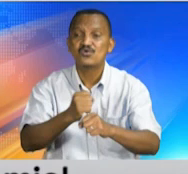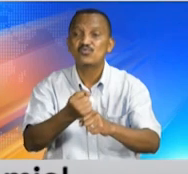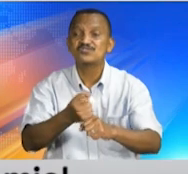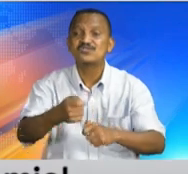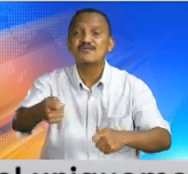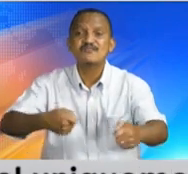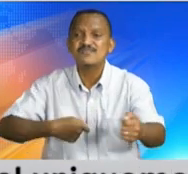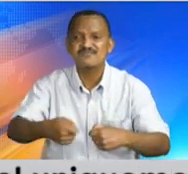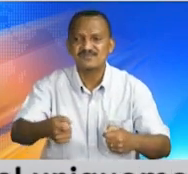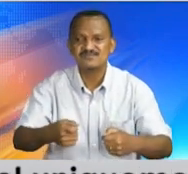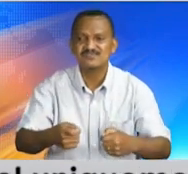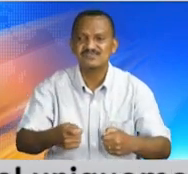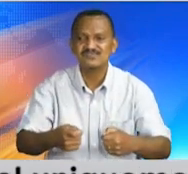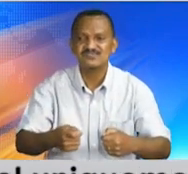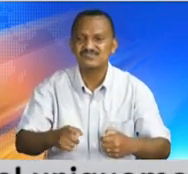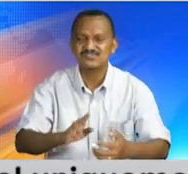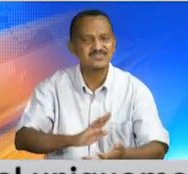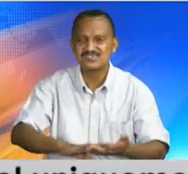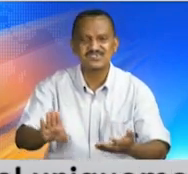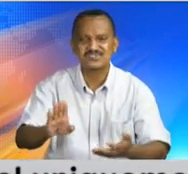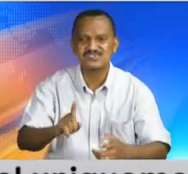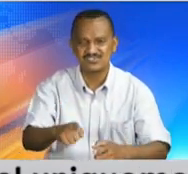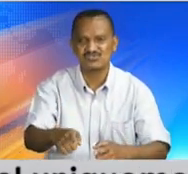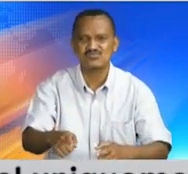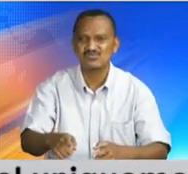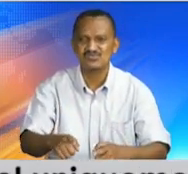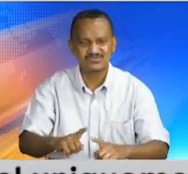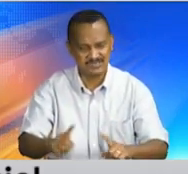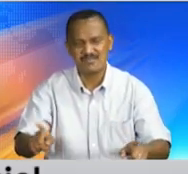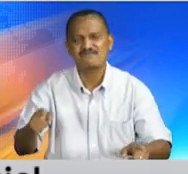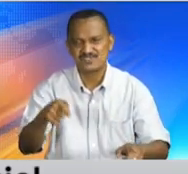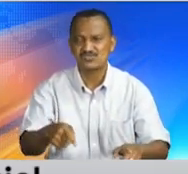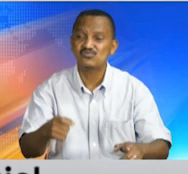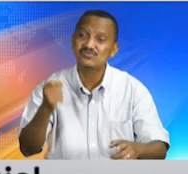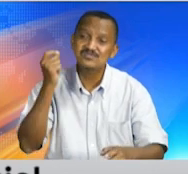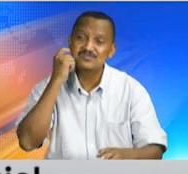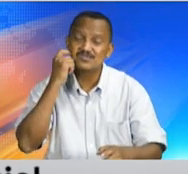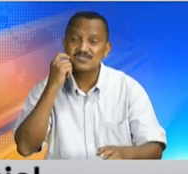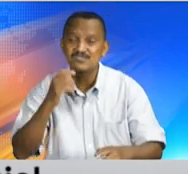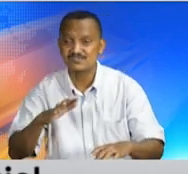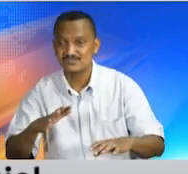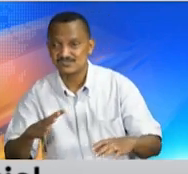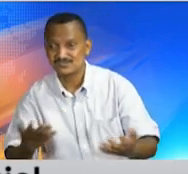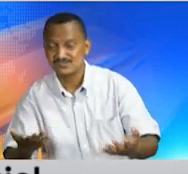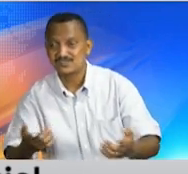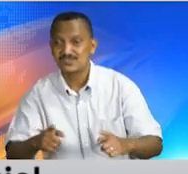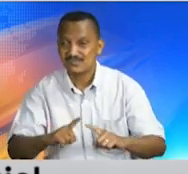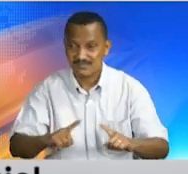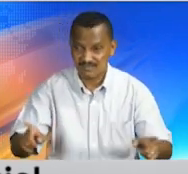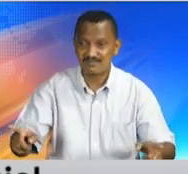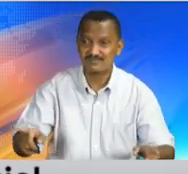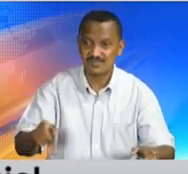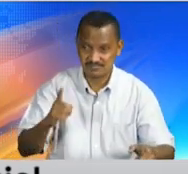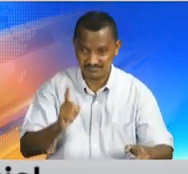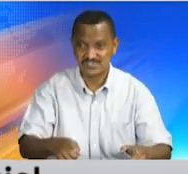fivarotana Tantely osoka ireny ary eo tsy ny resaka hoe osoka amin'ny resaka Tantely ihany a fa na ny resaka conditionnement an'ilay